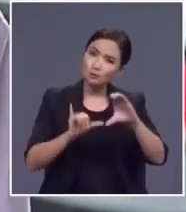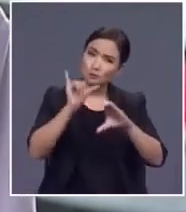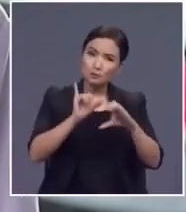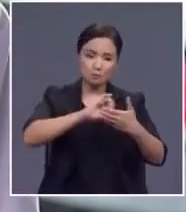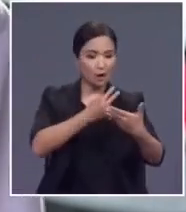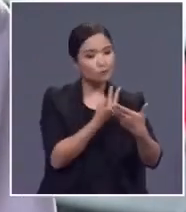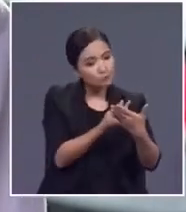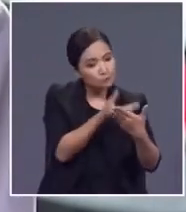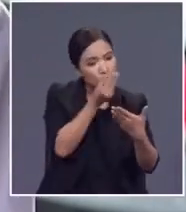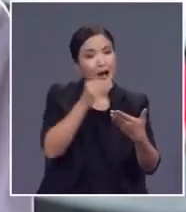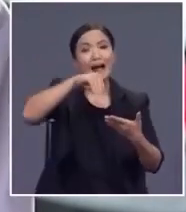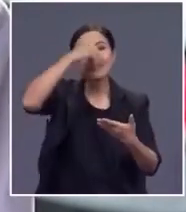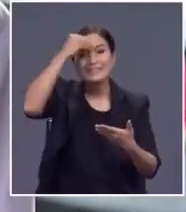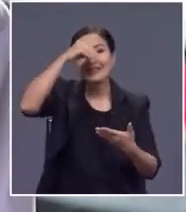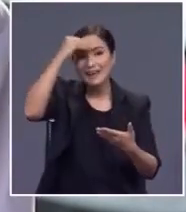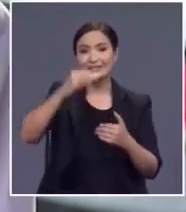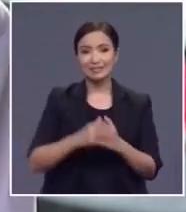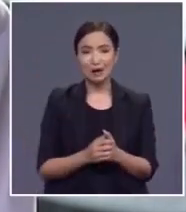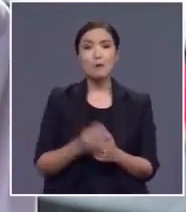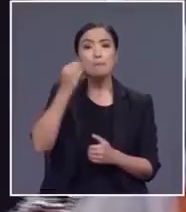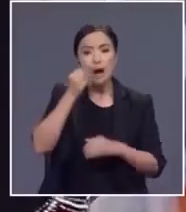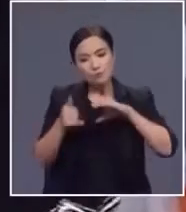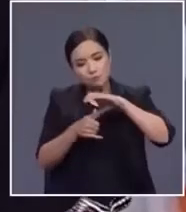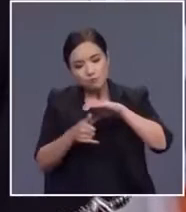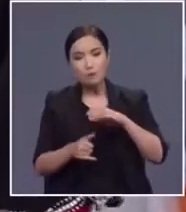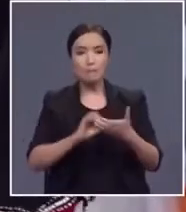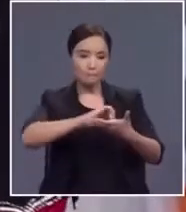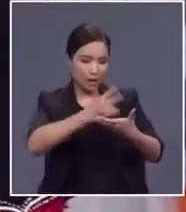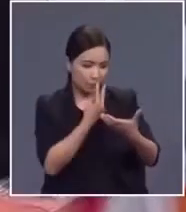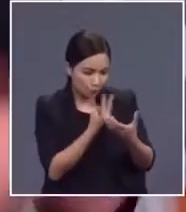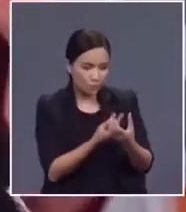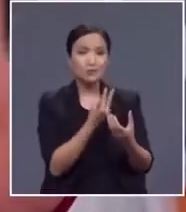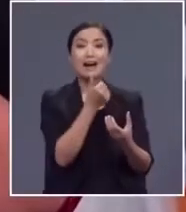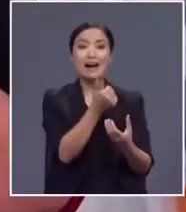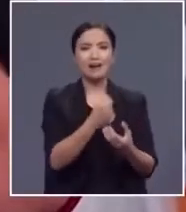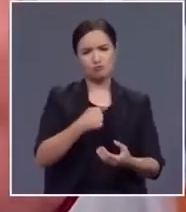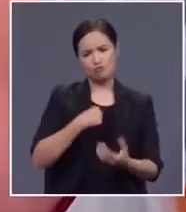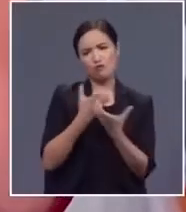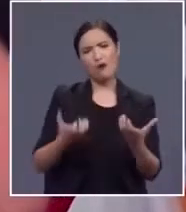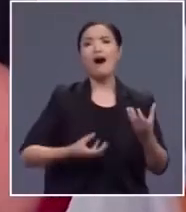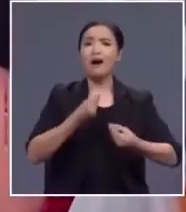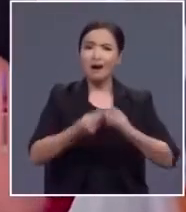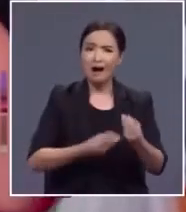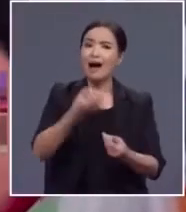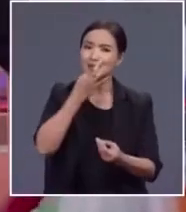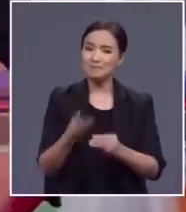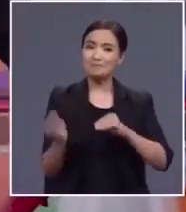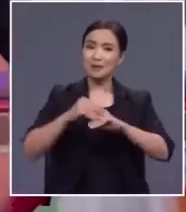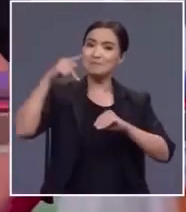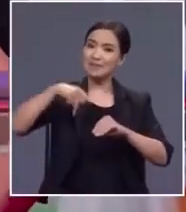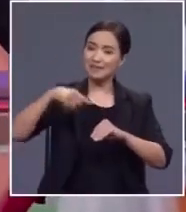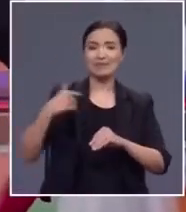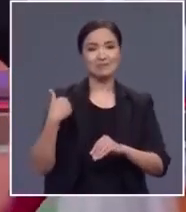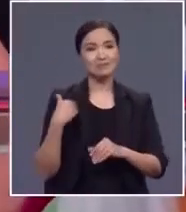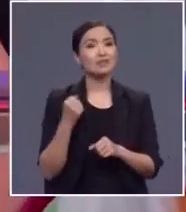ในเวลาที่อยู่ที่บ้านค่ะ ดิฉันก็ขายของชำแล้วก็มีอาชีพเสริมจากการโอนเงิน